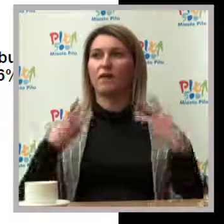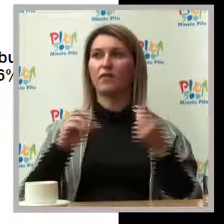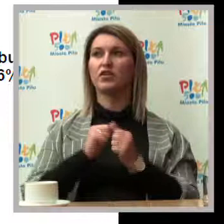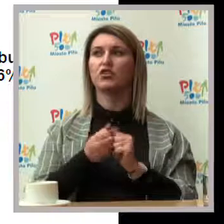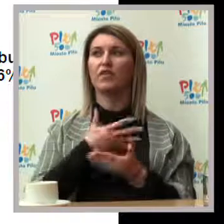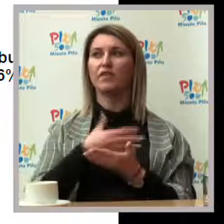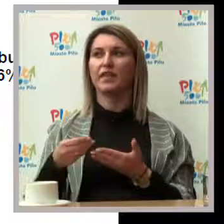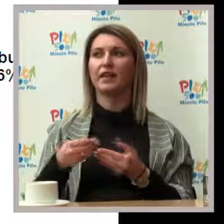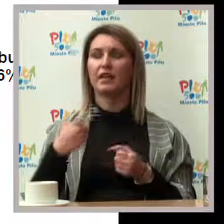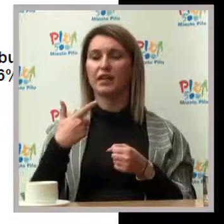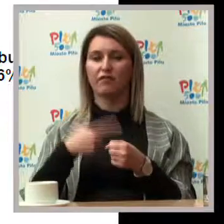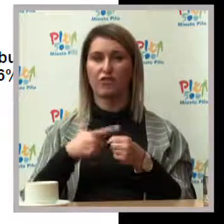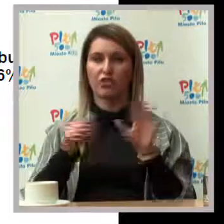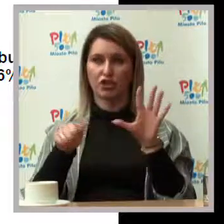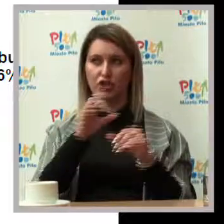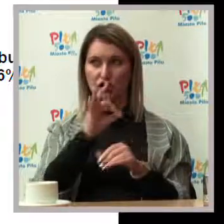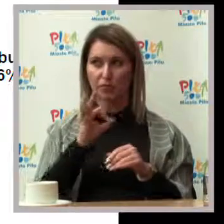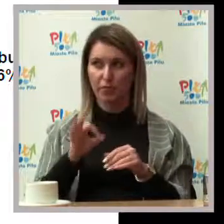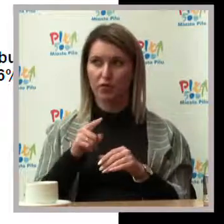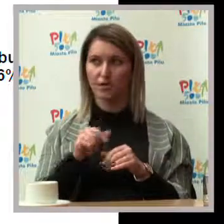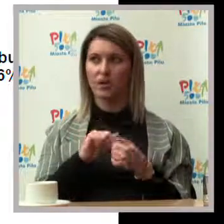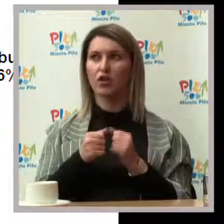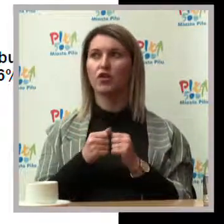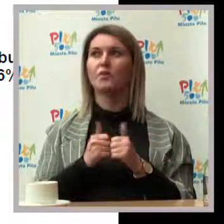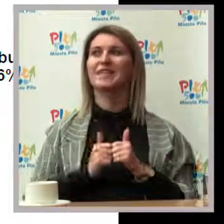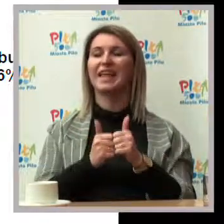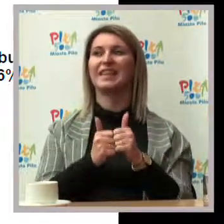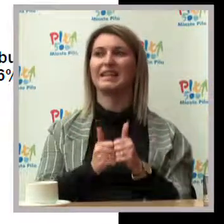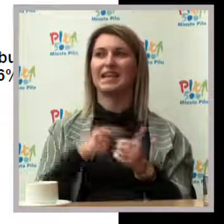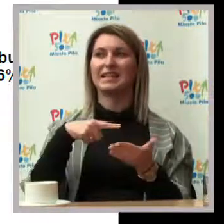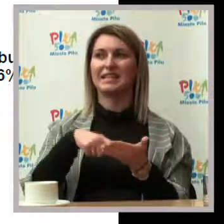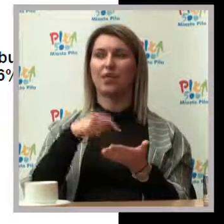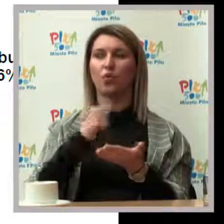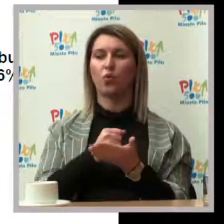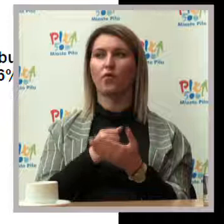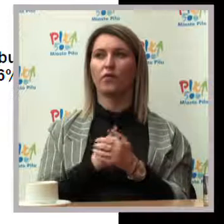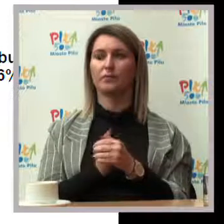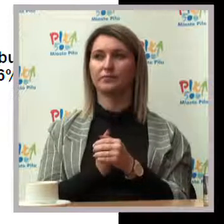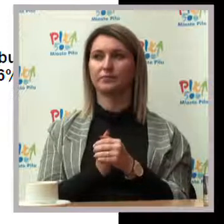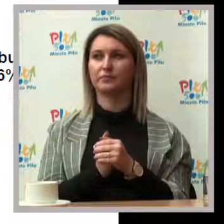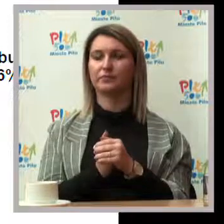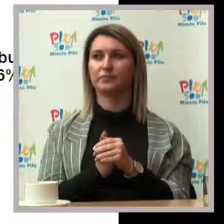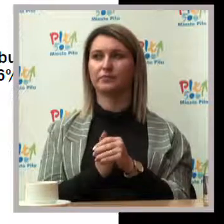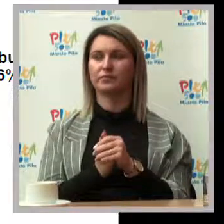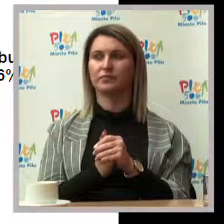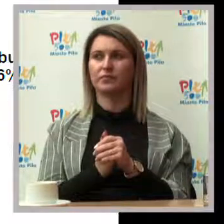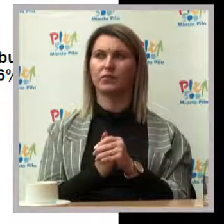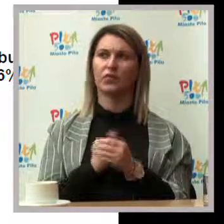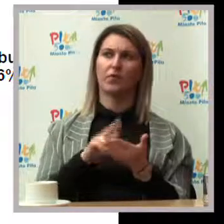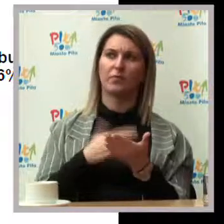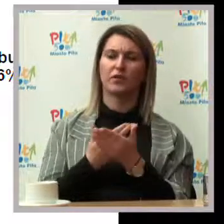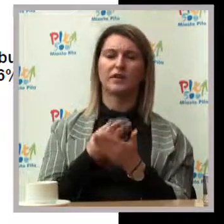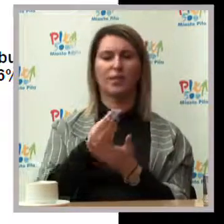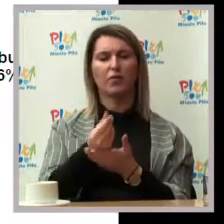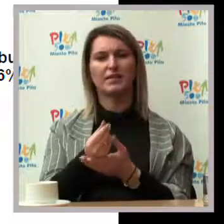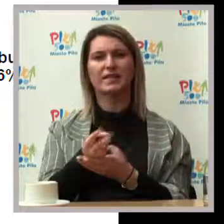ponad 26%. Tutaj to te wydatki, które stanowią, związane są bezpośrednio z działalnością, z utrzymaniem budynków,